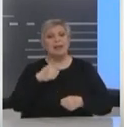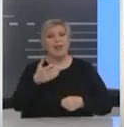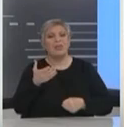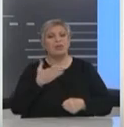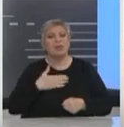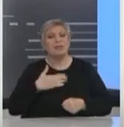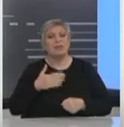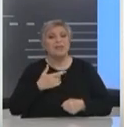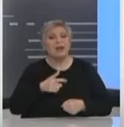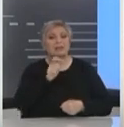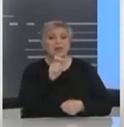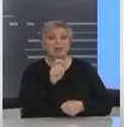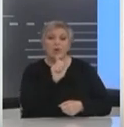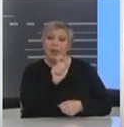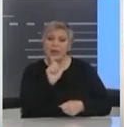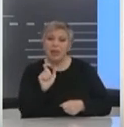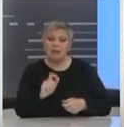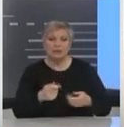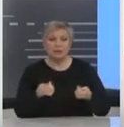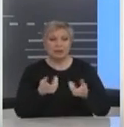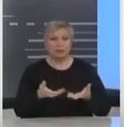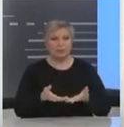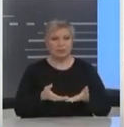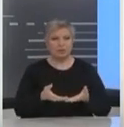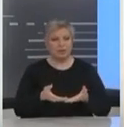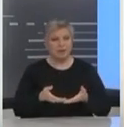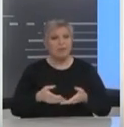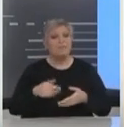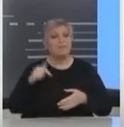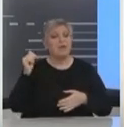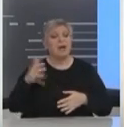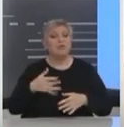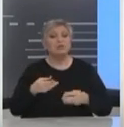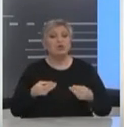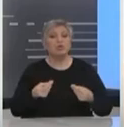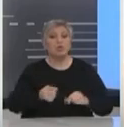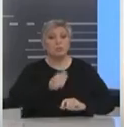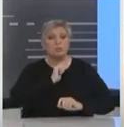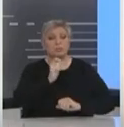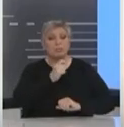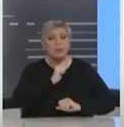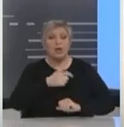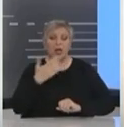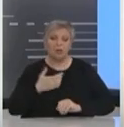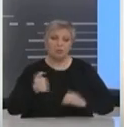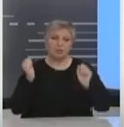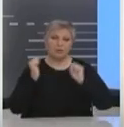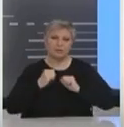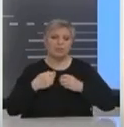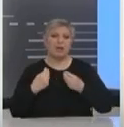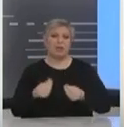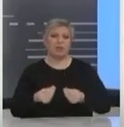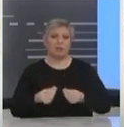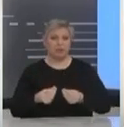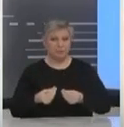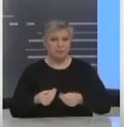ΚΚΕ δημιούργησε με τα ταύτα αυτό το ζήτημα. Η πολιτική αυτή έδωσε στο κόμμα το τελειωτικό χτύπημα. Γιατί